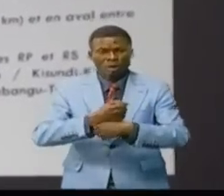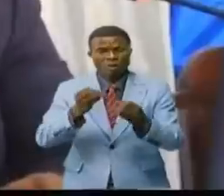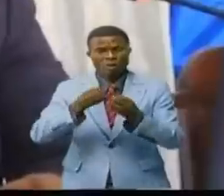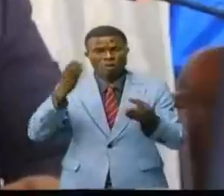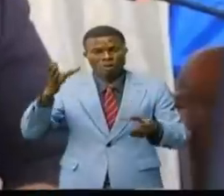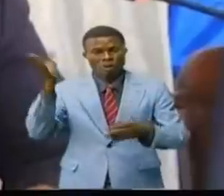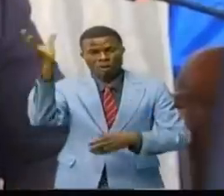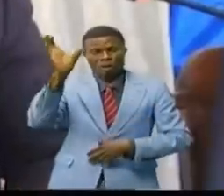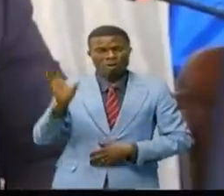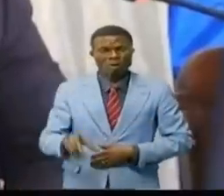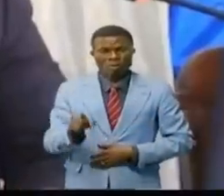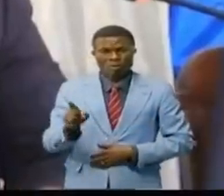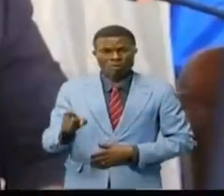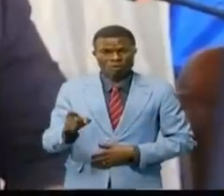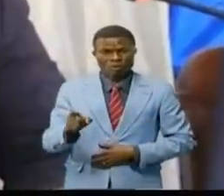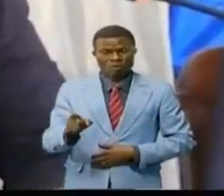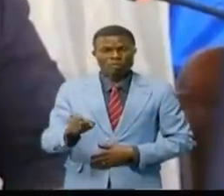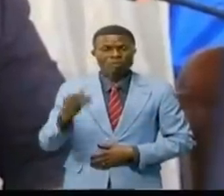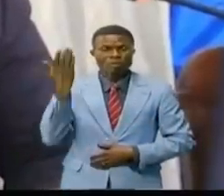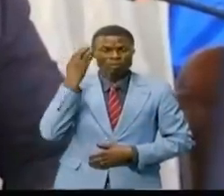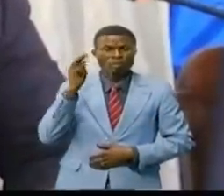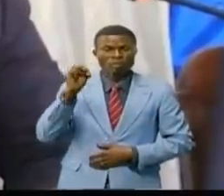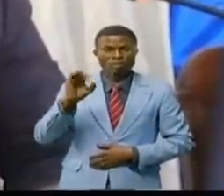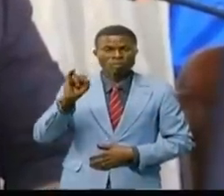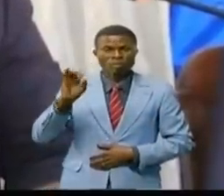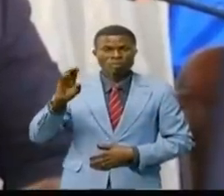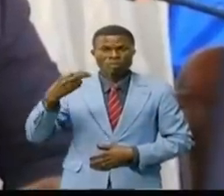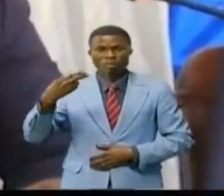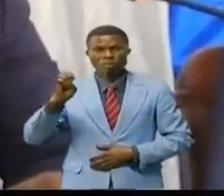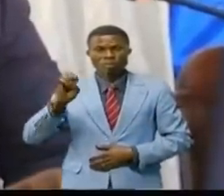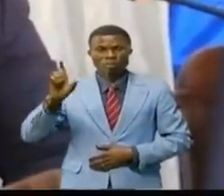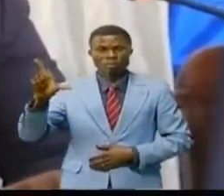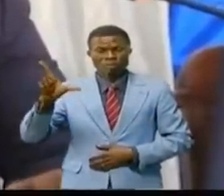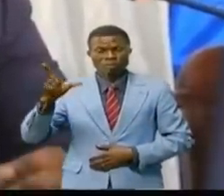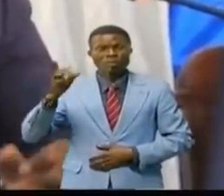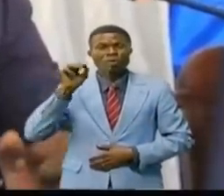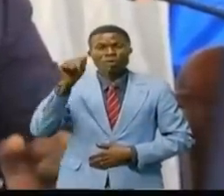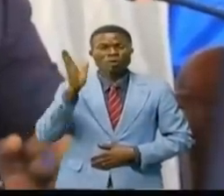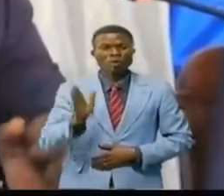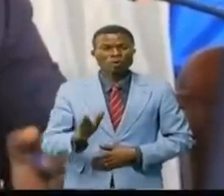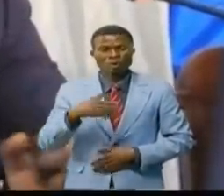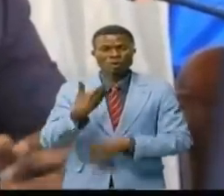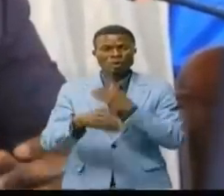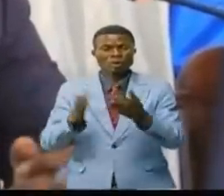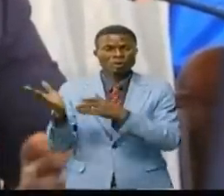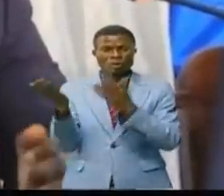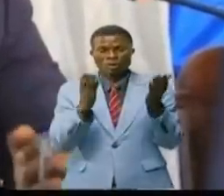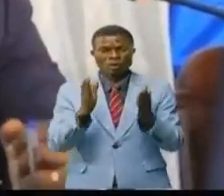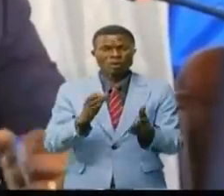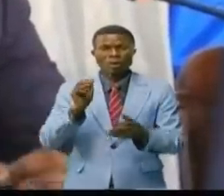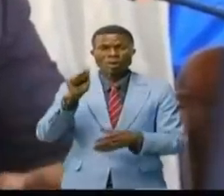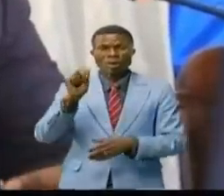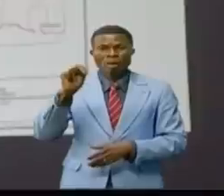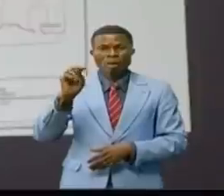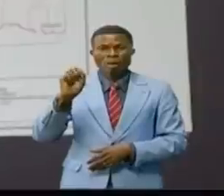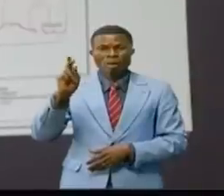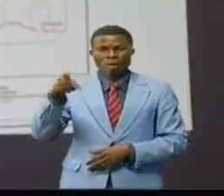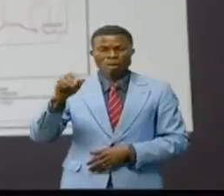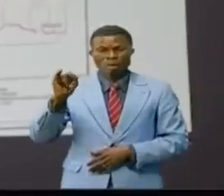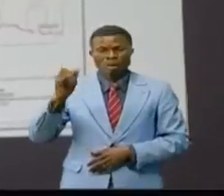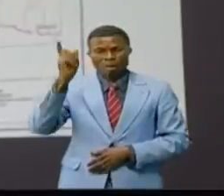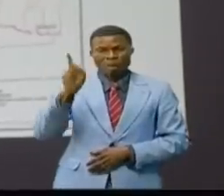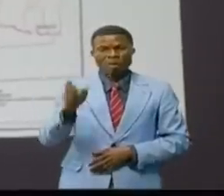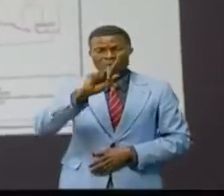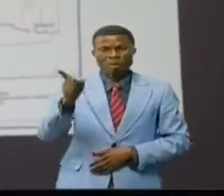richesses au Congo central. Selon Michel Maswapi, directeur au niveau du climat des affaires, l'ANAPI a créé